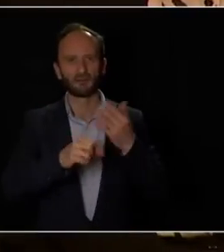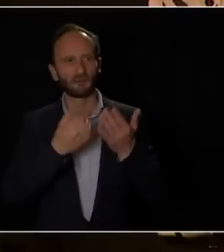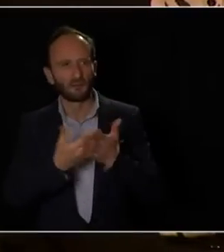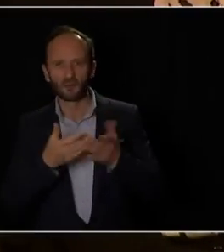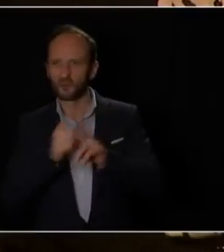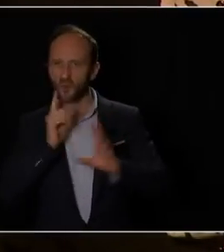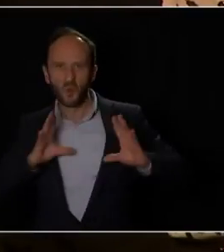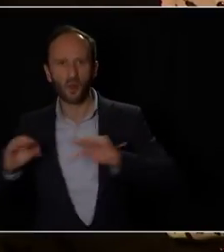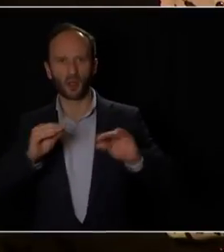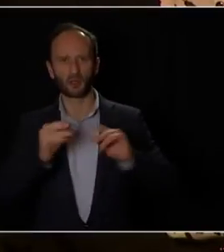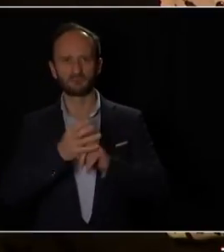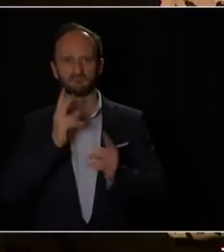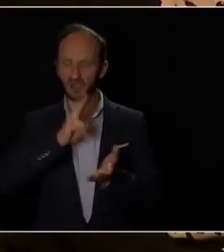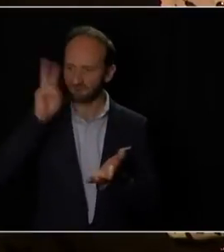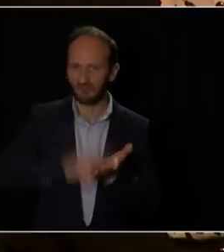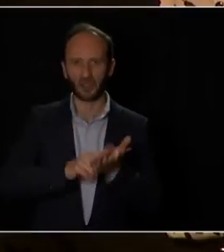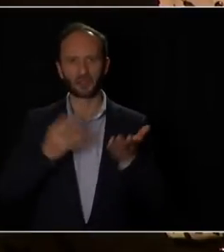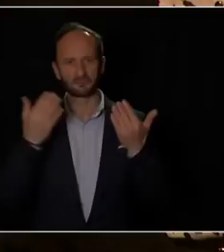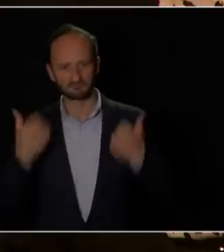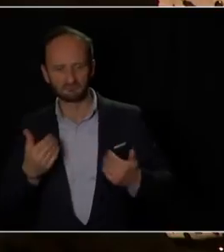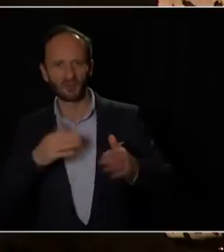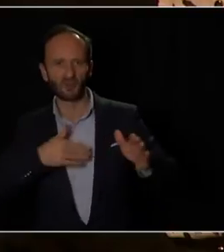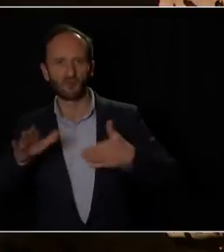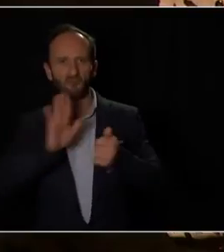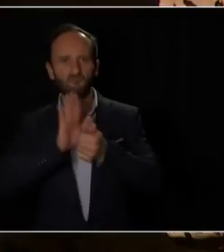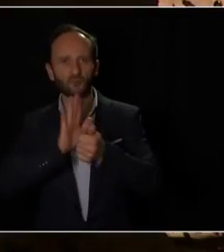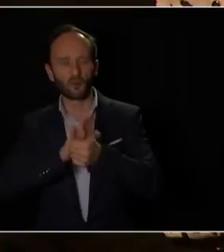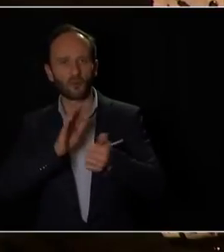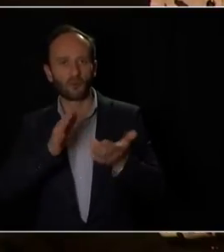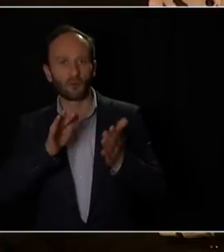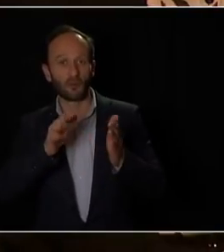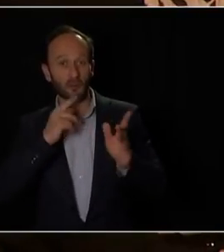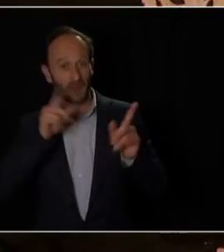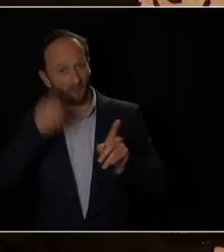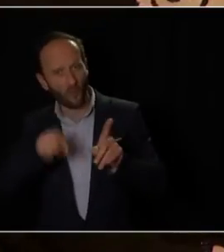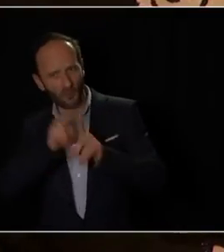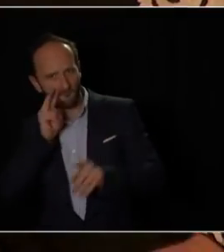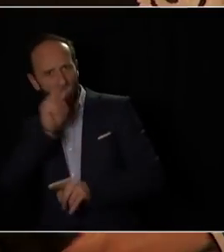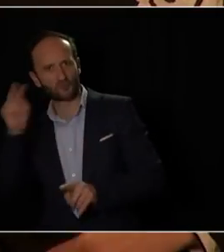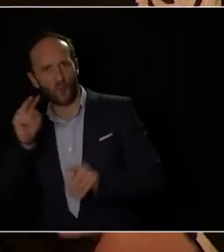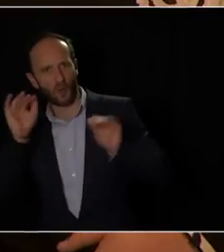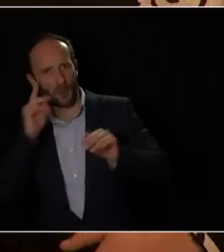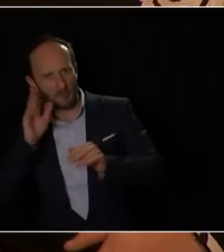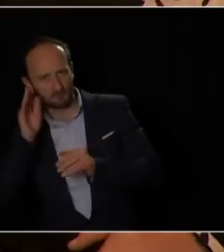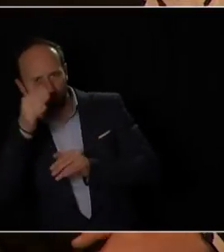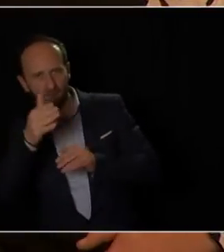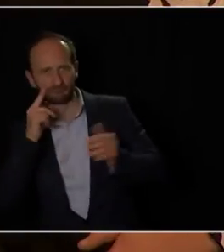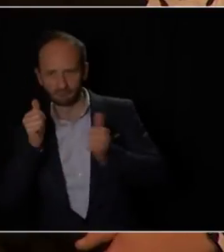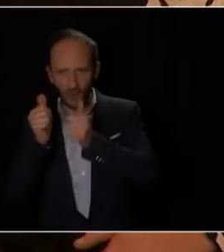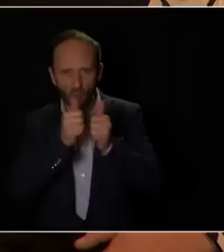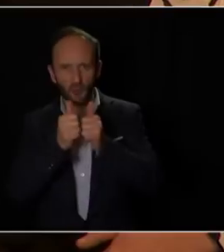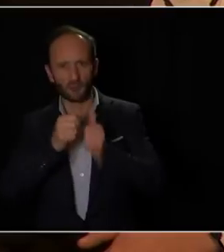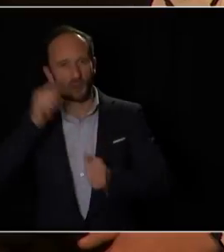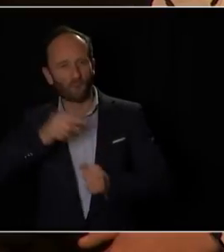Mais cela n'empêche pas d'avoir une vision d'ensemble. Et donc nous devons tous ensemble faire preuve d'imagination,